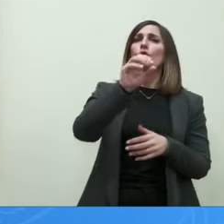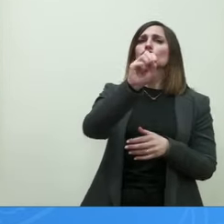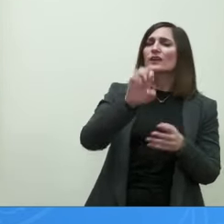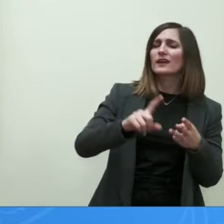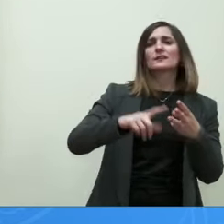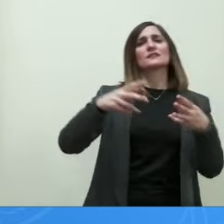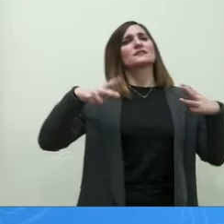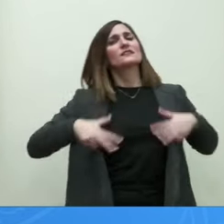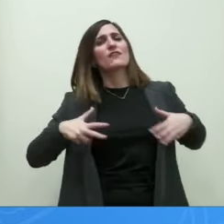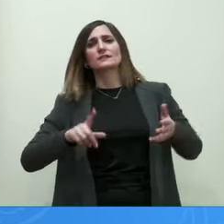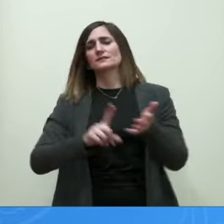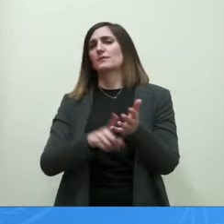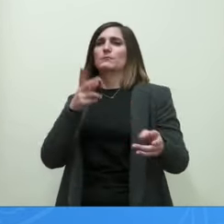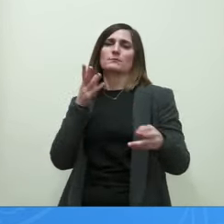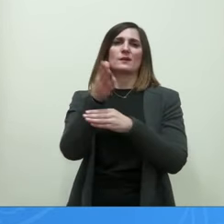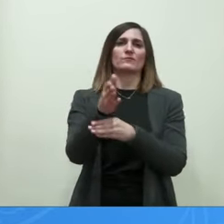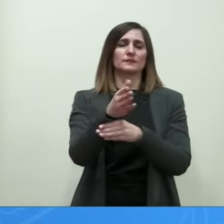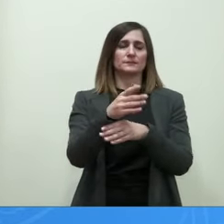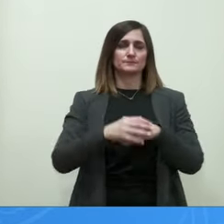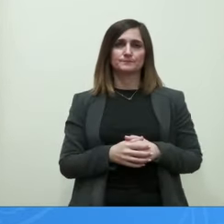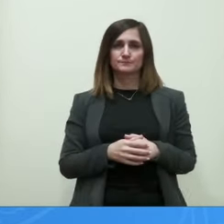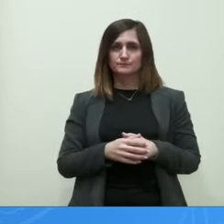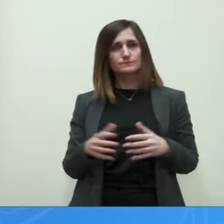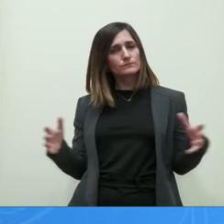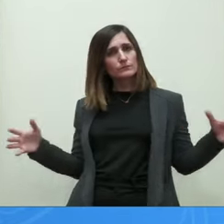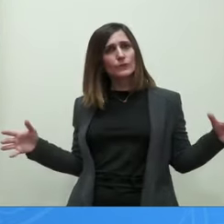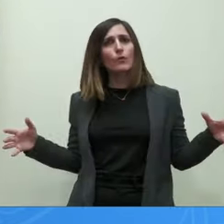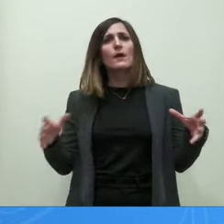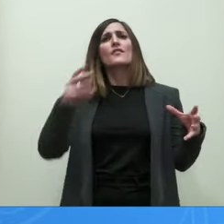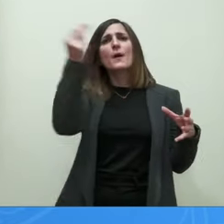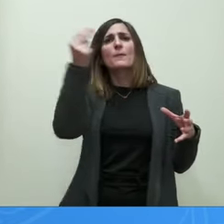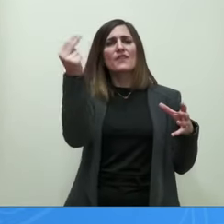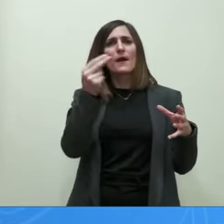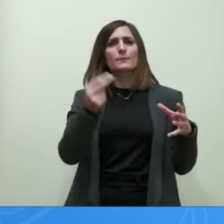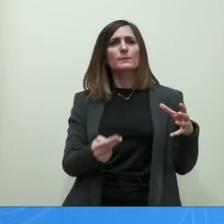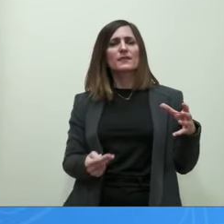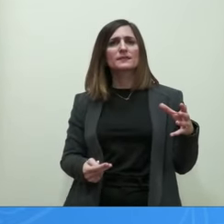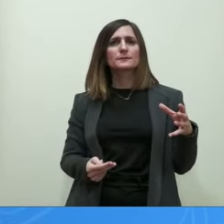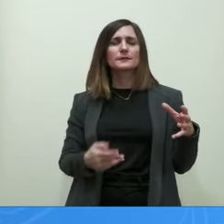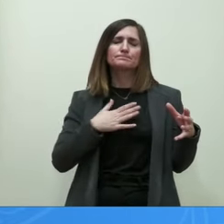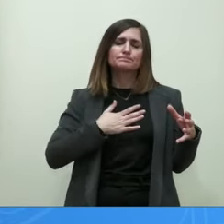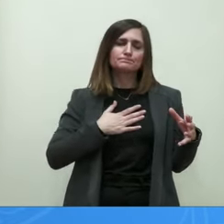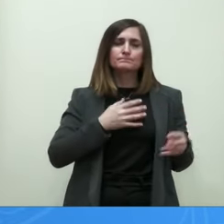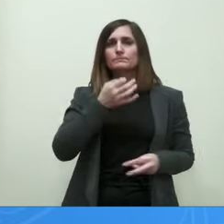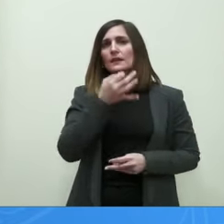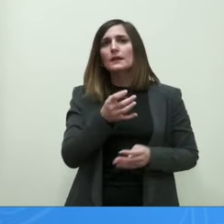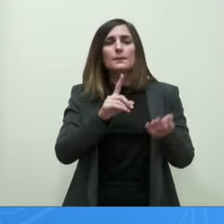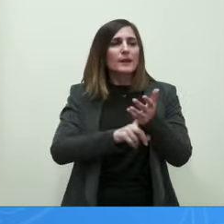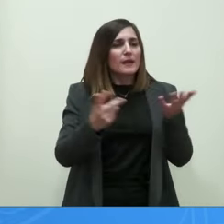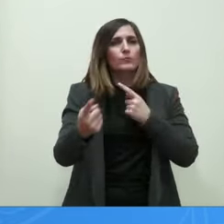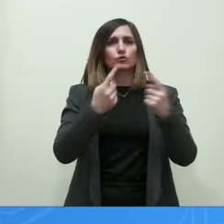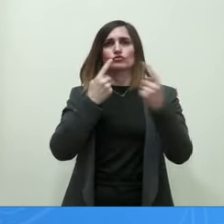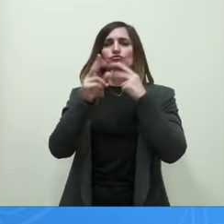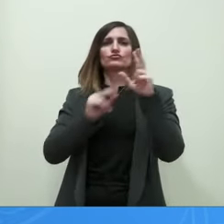κυβέρνηση. Από αυτή την πλευρά συγκεντρώνονται, μαζεύονται θέματα. Το λέω με την έννοια ότι κάπως πρέπει να